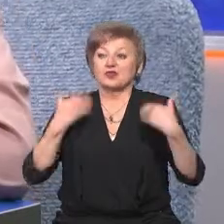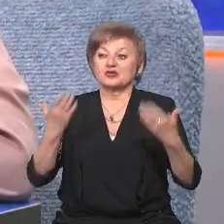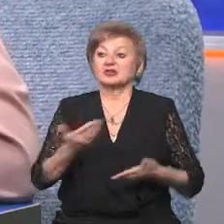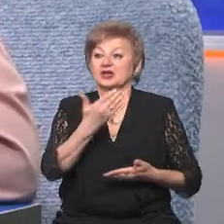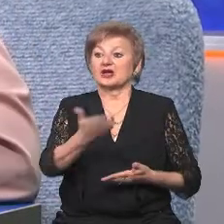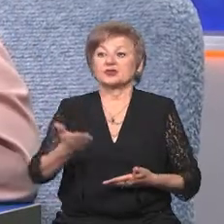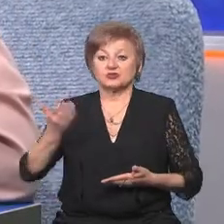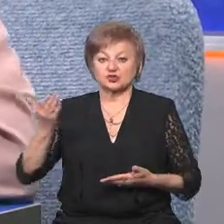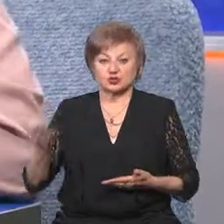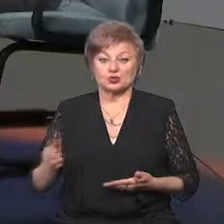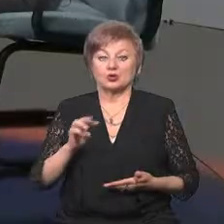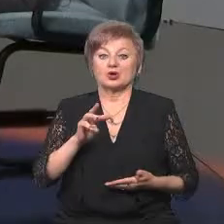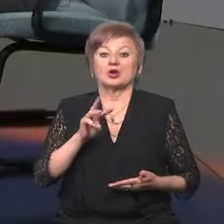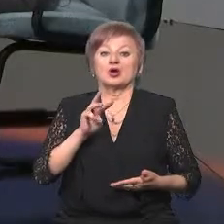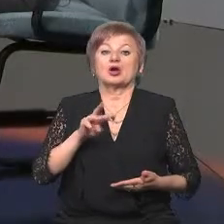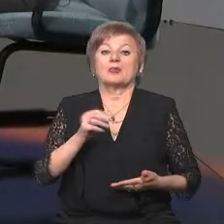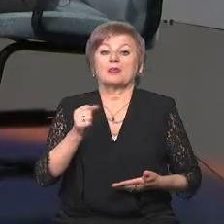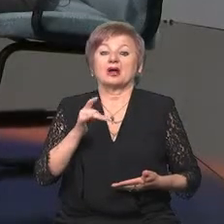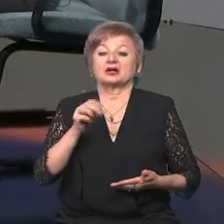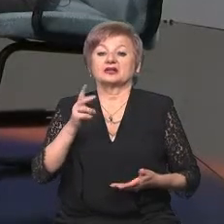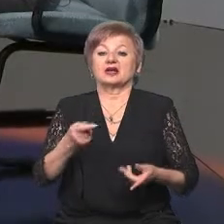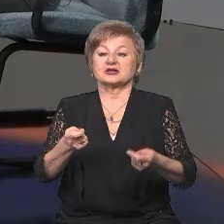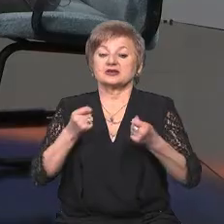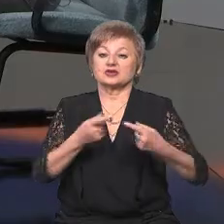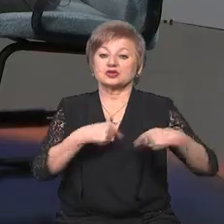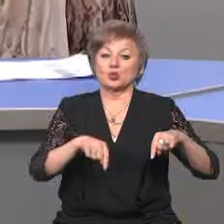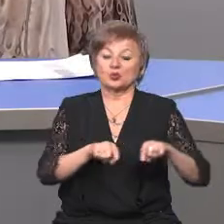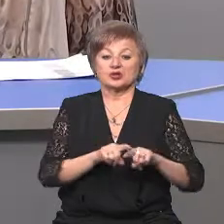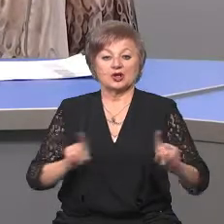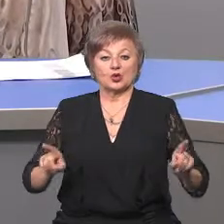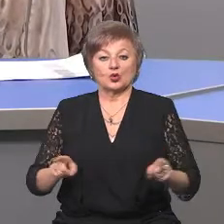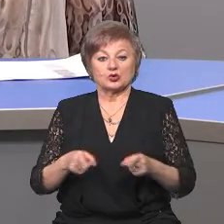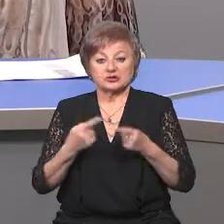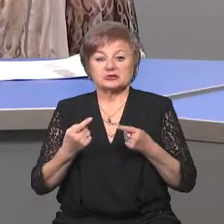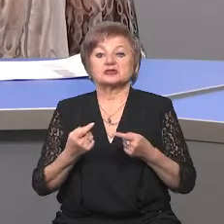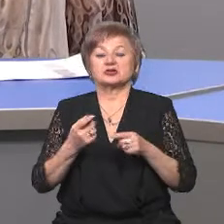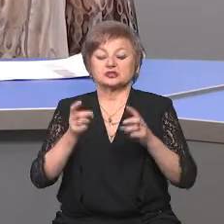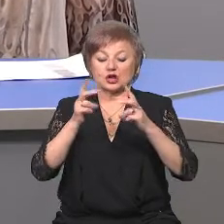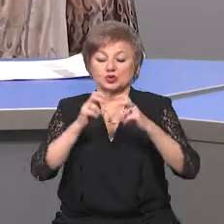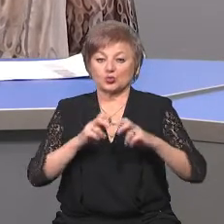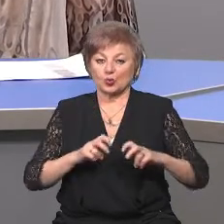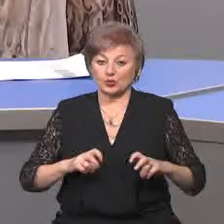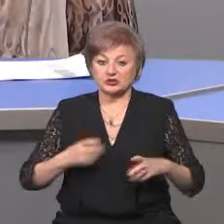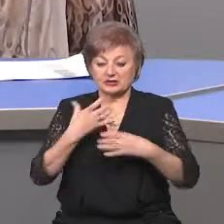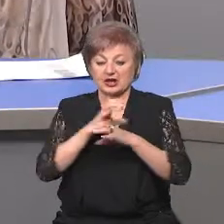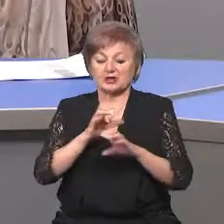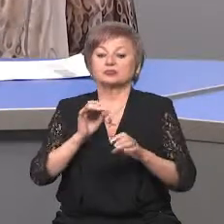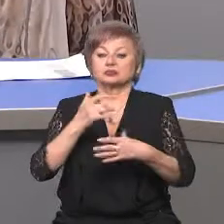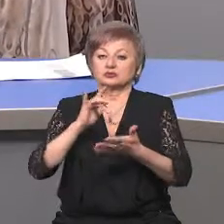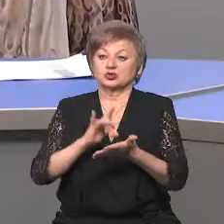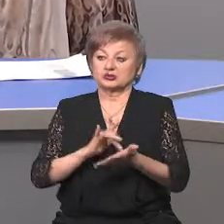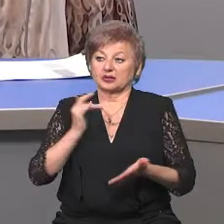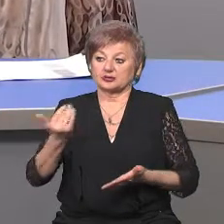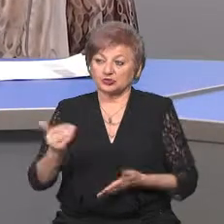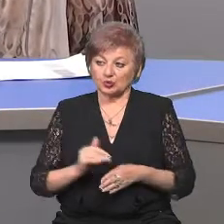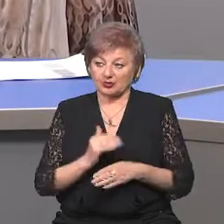нашій студії Марину Колереву, завідувачку відділення організації епідеміологічних досліджень обласного лабораторного центру. Добрий вечір,